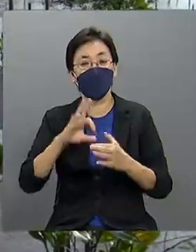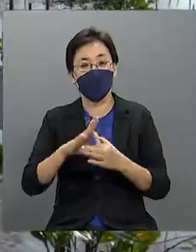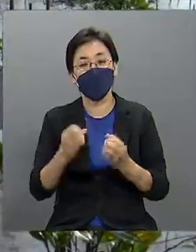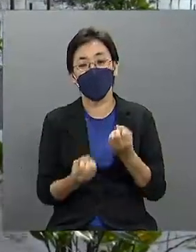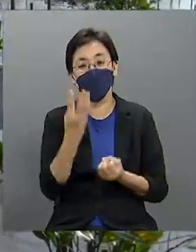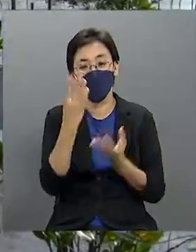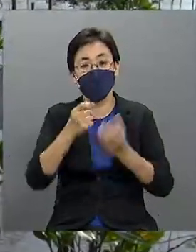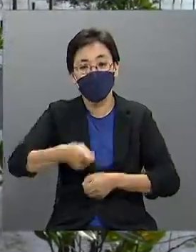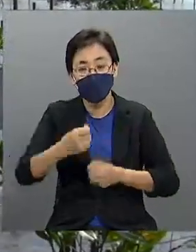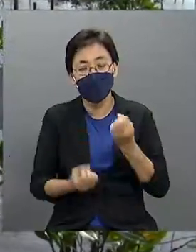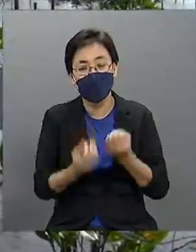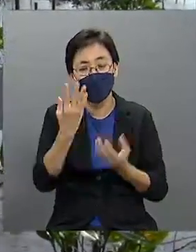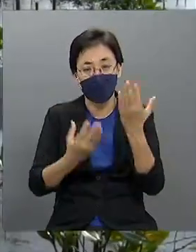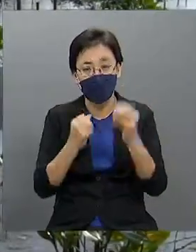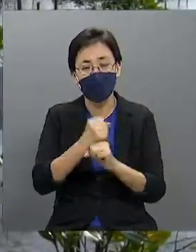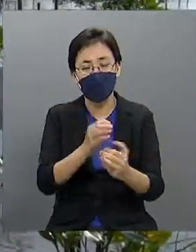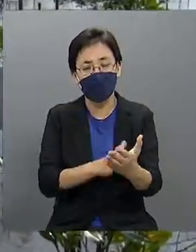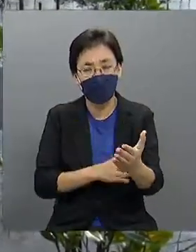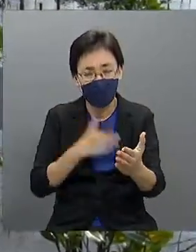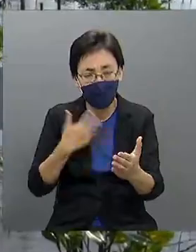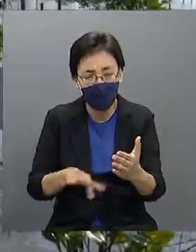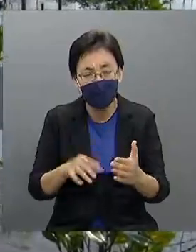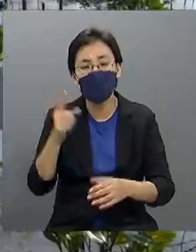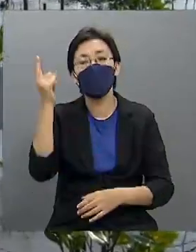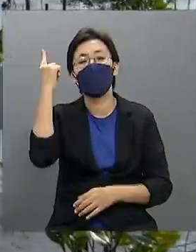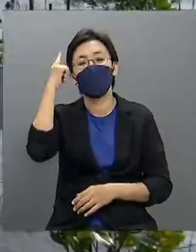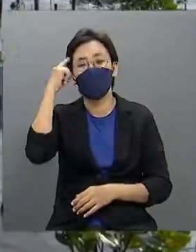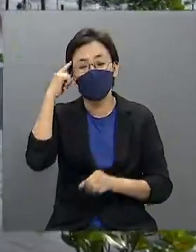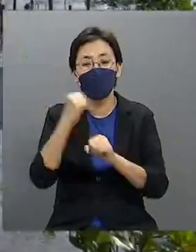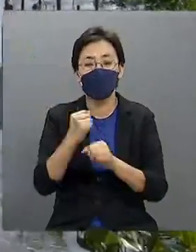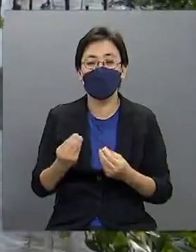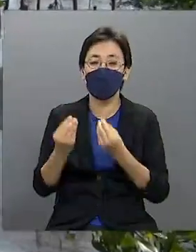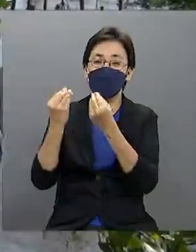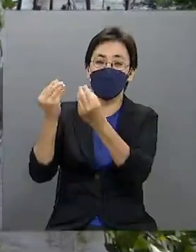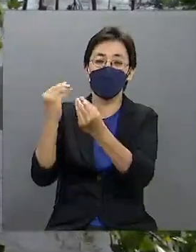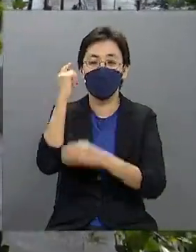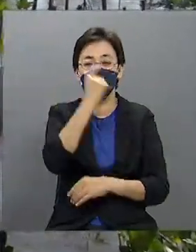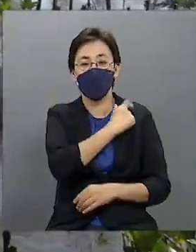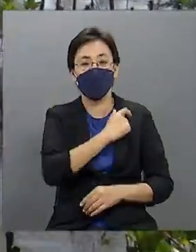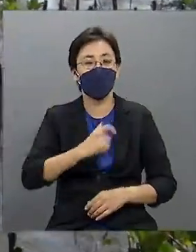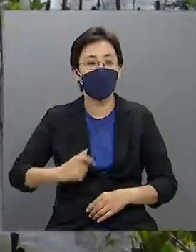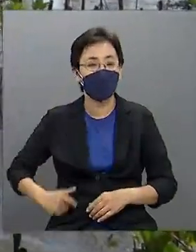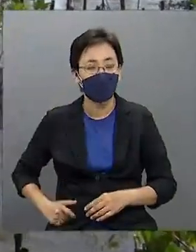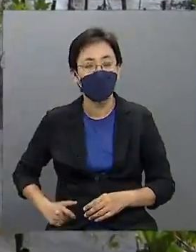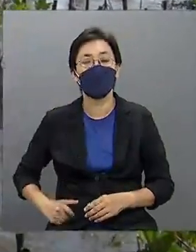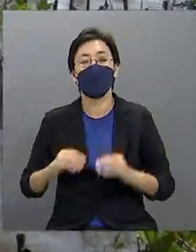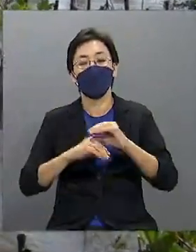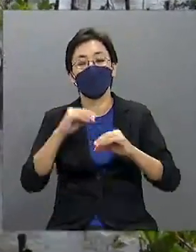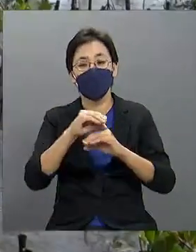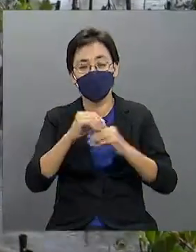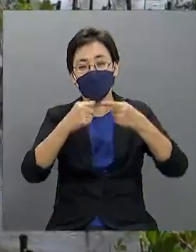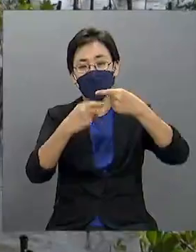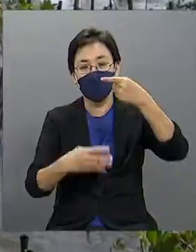ทํมาตั้งนดเราถไดรู้ว่า เนี่ยเราทํ proposalให้ในหวงเป็โลอาก 4 พักโงการ อยข